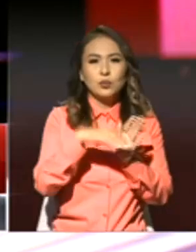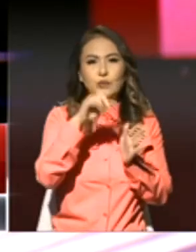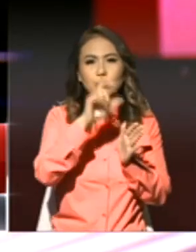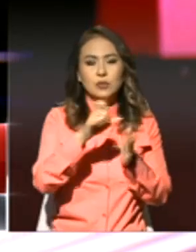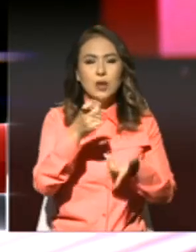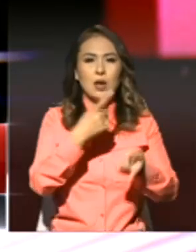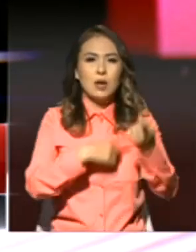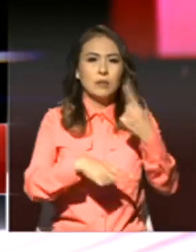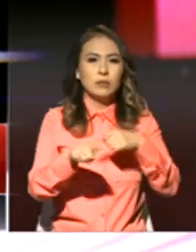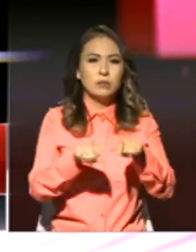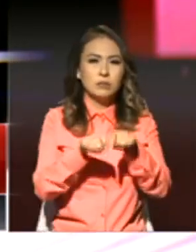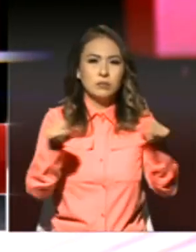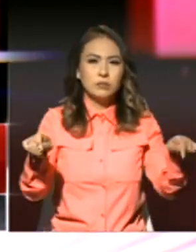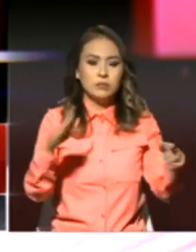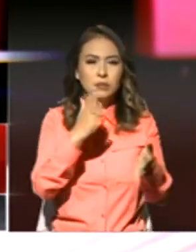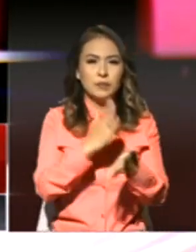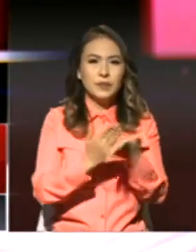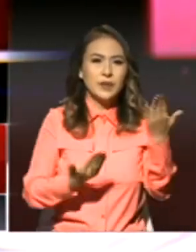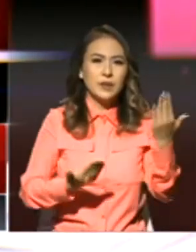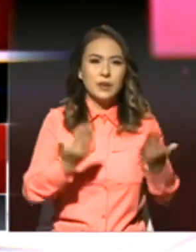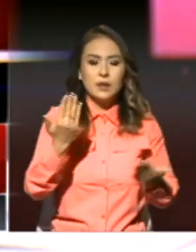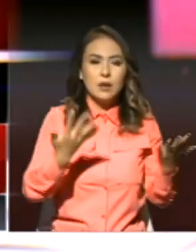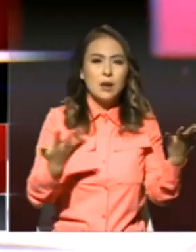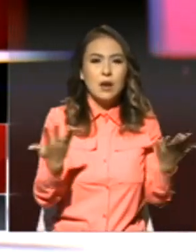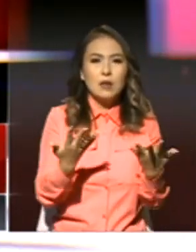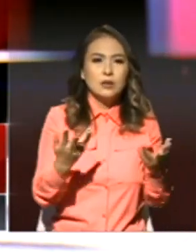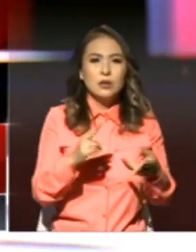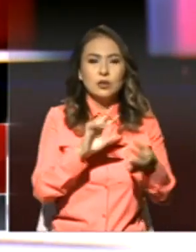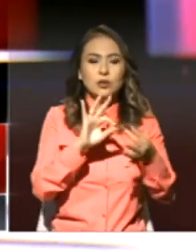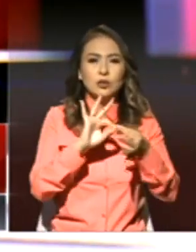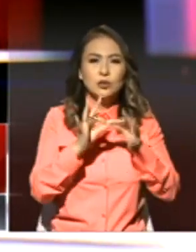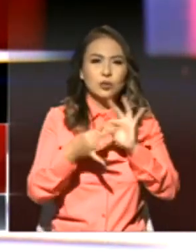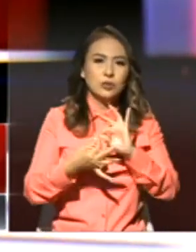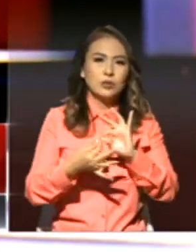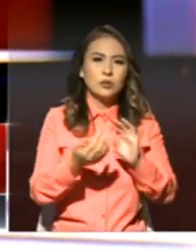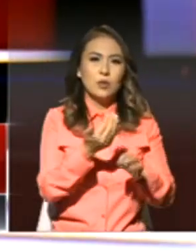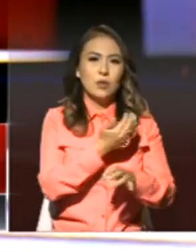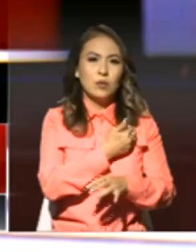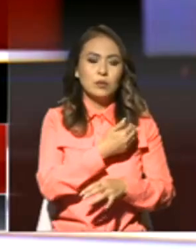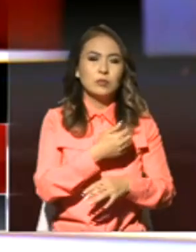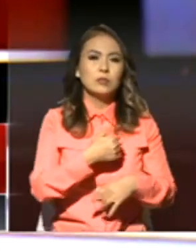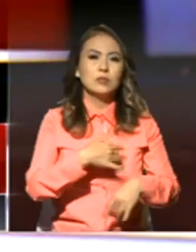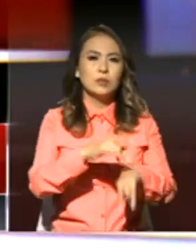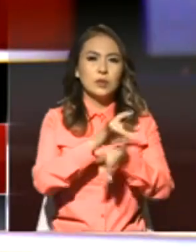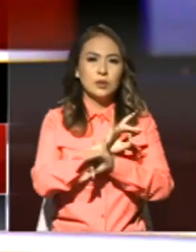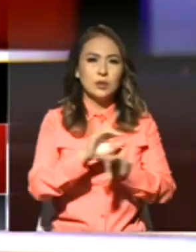қайттан басталып жатыр қазір. Егер ол қандай жүйе екенін қажет деп айтып десеңіз, мен айтып берейін.